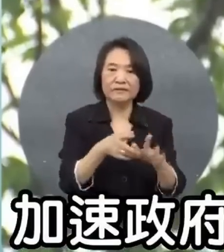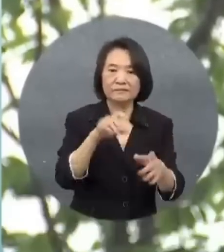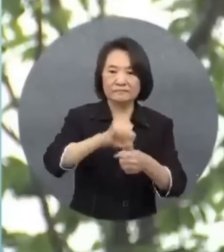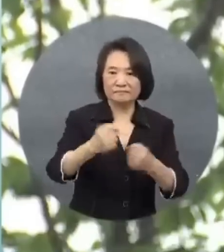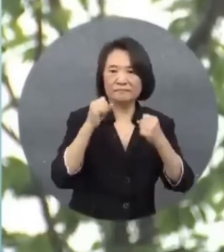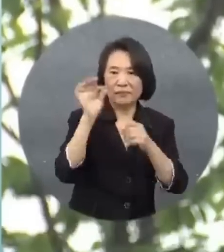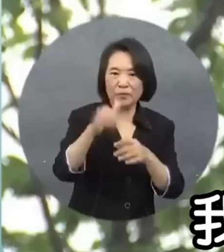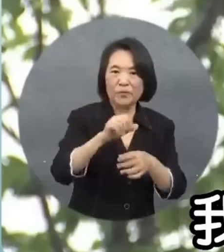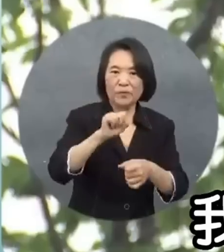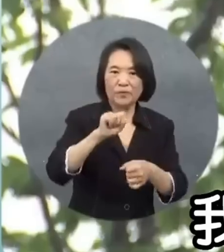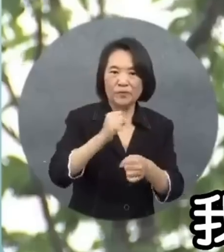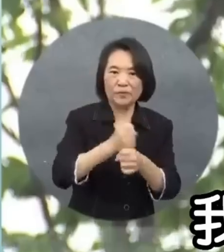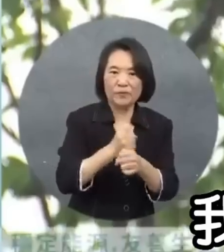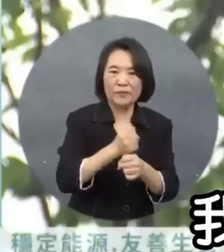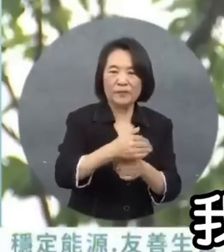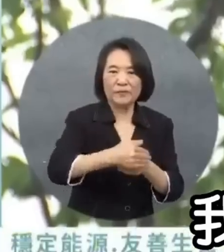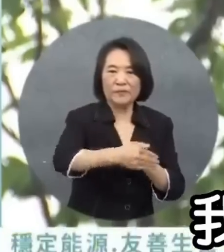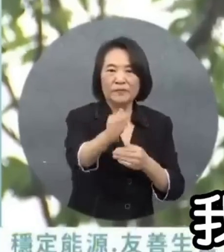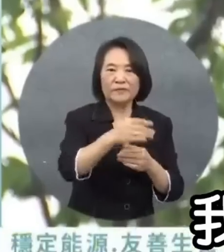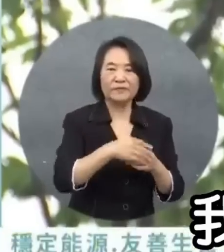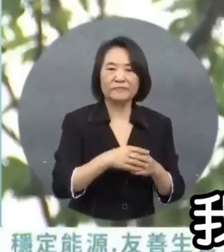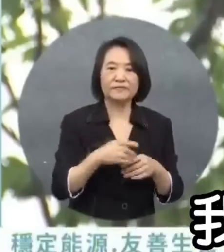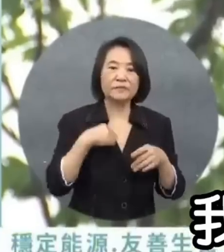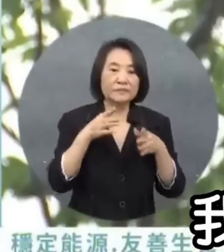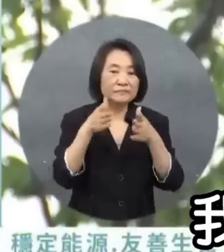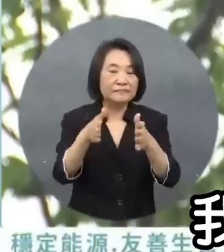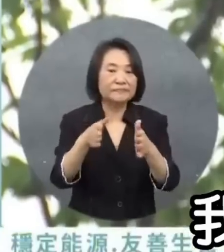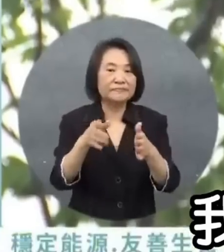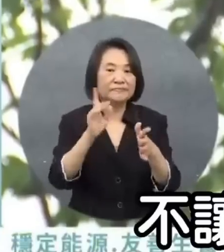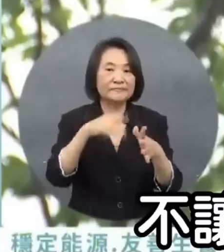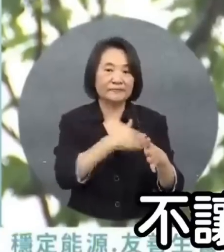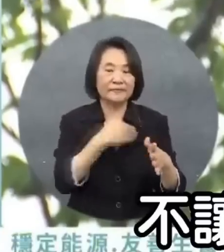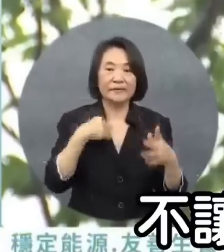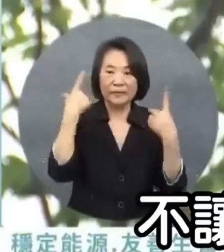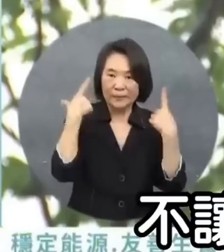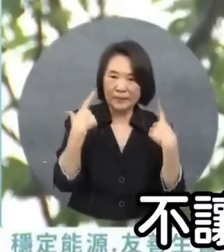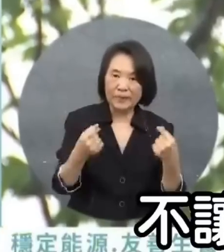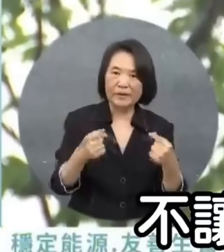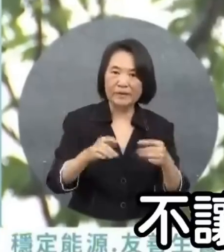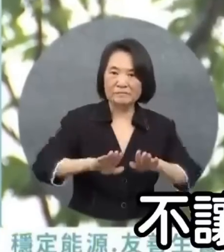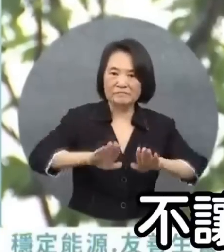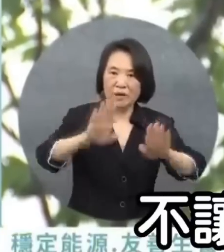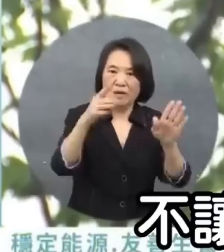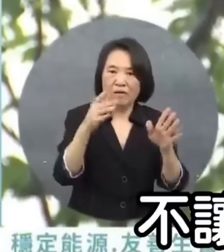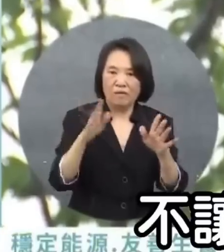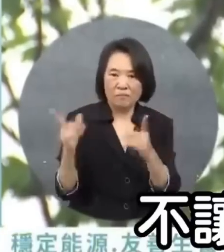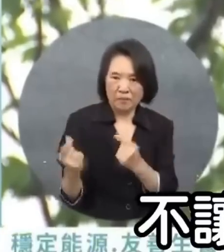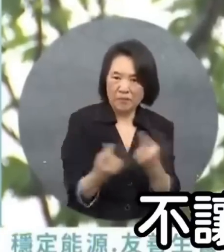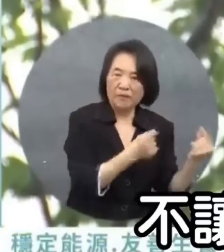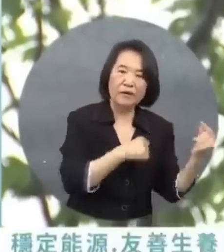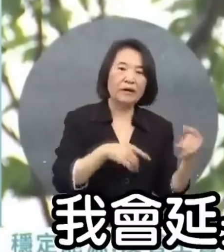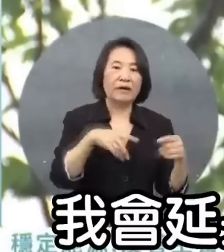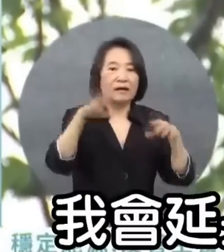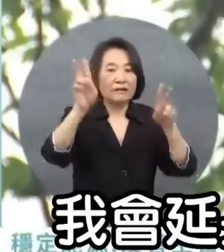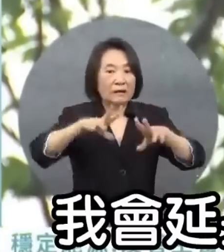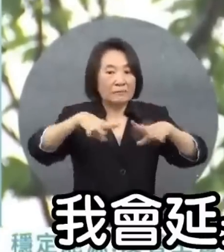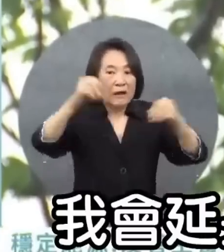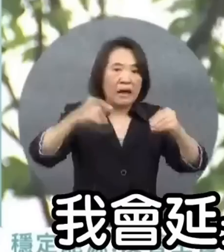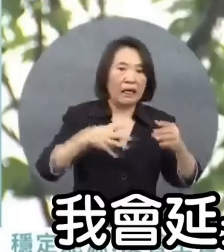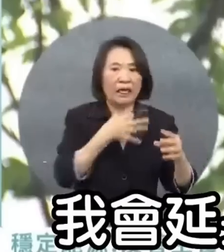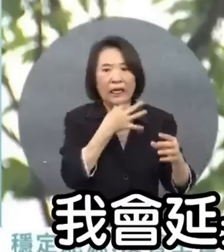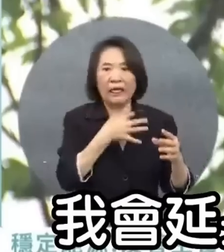能。我会发展稳定的能源，不让跳电成为台湾的危机。我